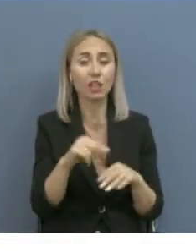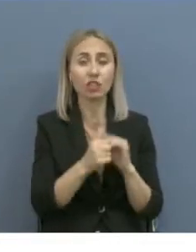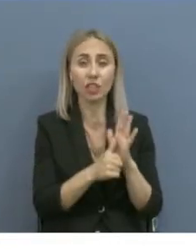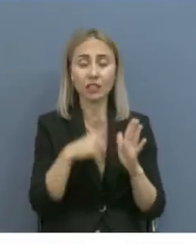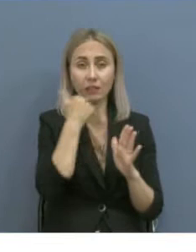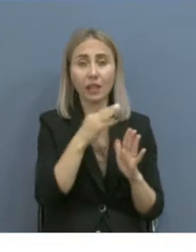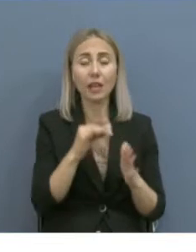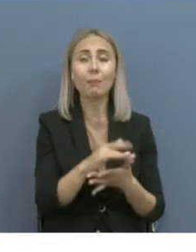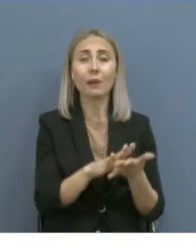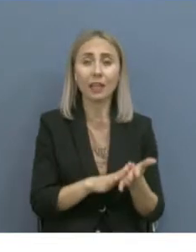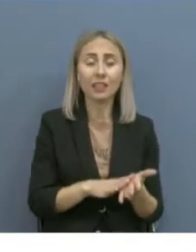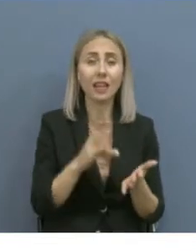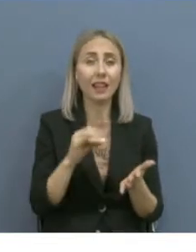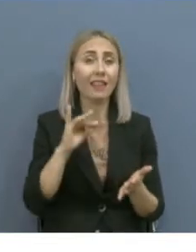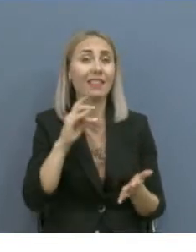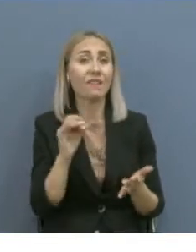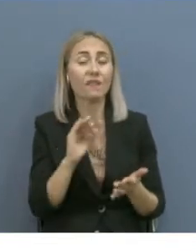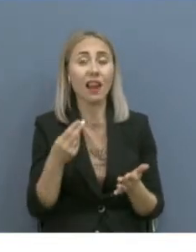әкімшілік қызметтерді көрсетуде